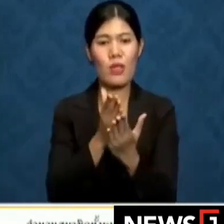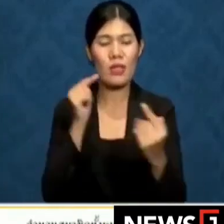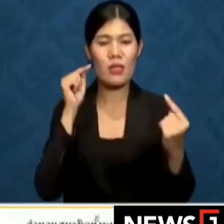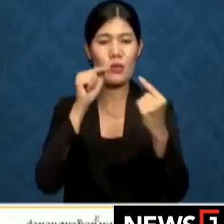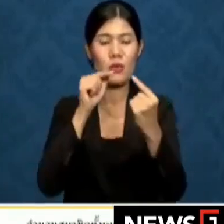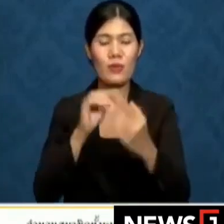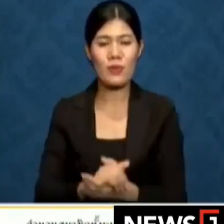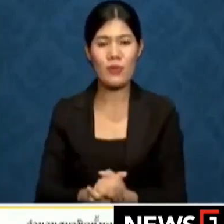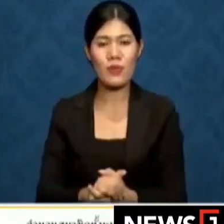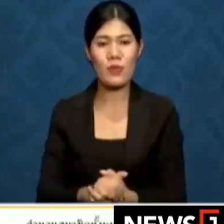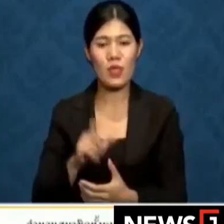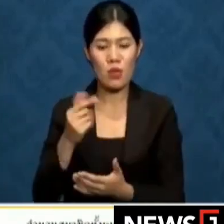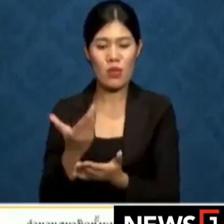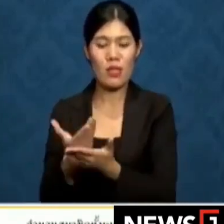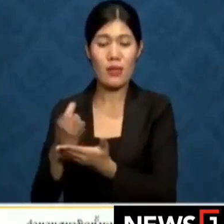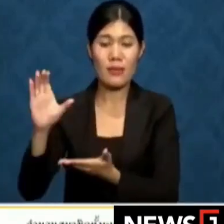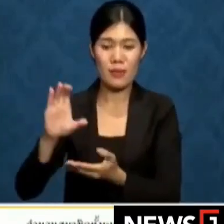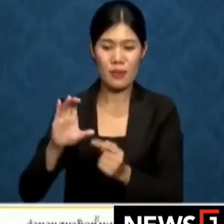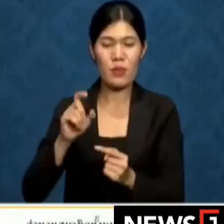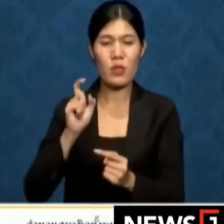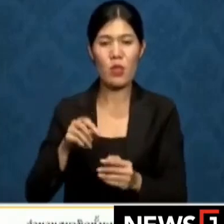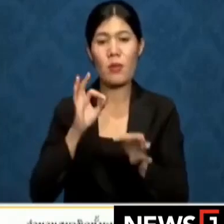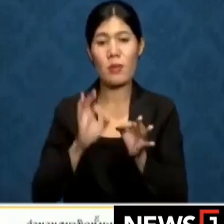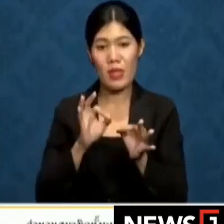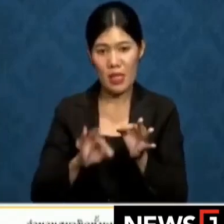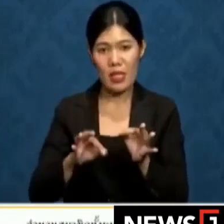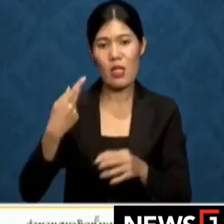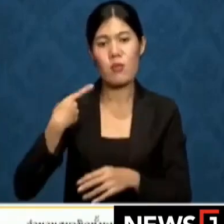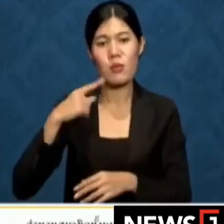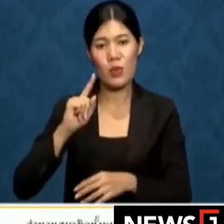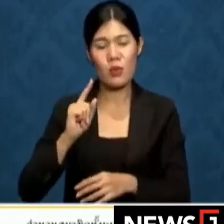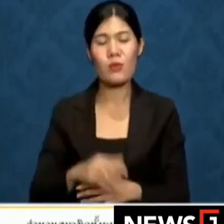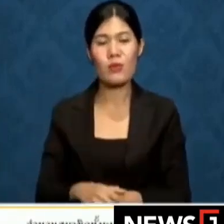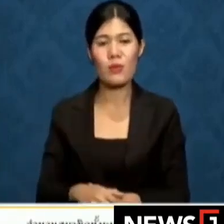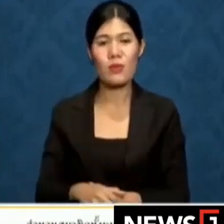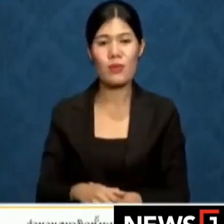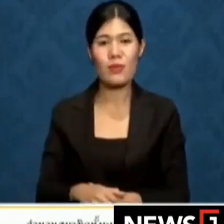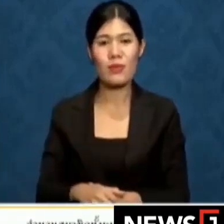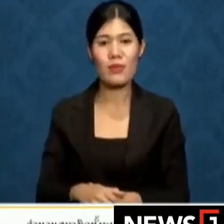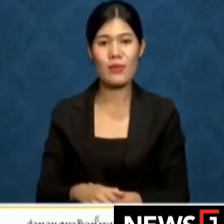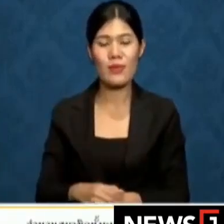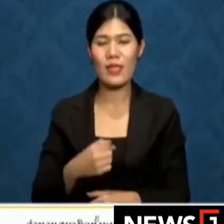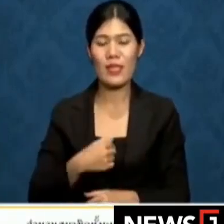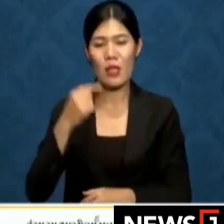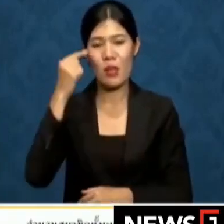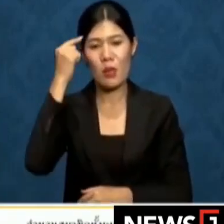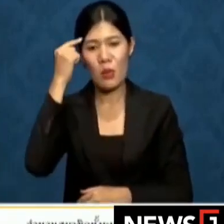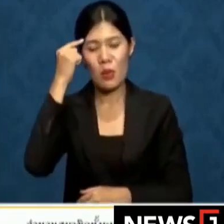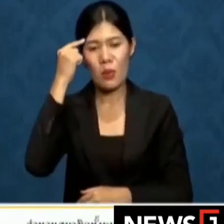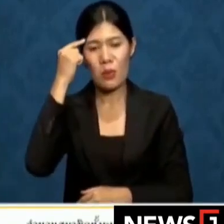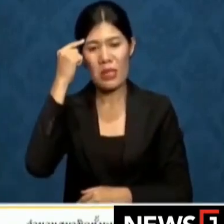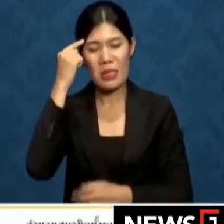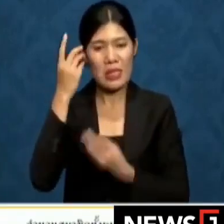วิกฤตและเติบโตในจุดเหมาะสมจะปล่อยให้เศรษฐกิจไปถึงจุดตกต่ำอาจจะต้องใช้เงินที่มัน